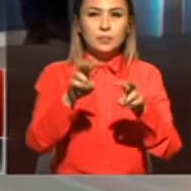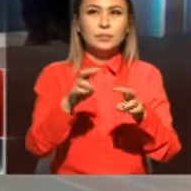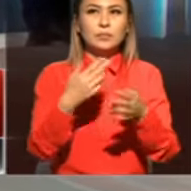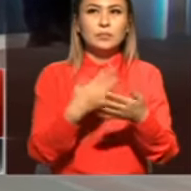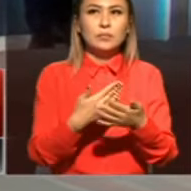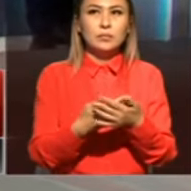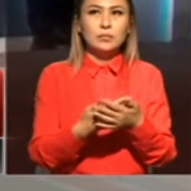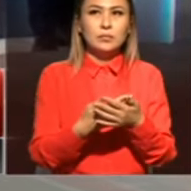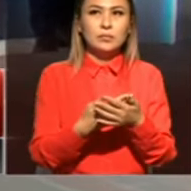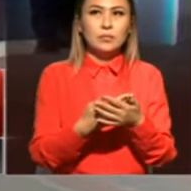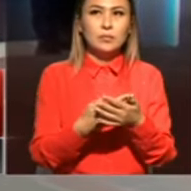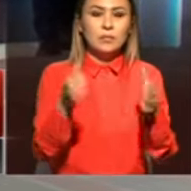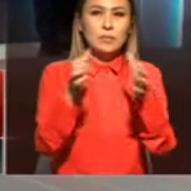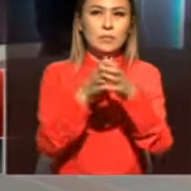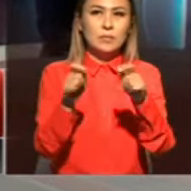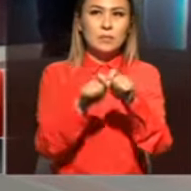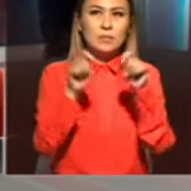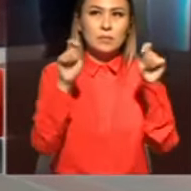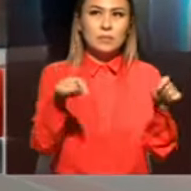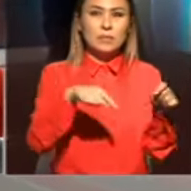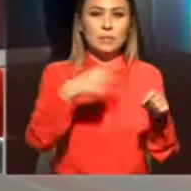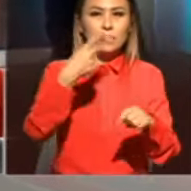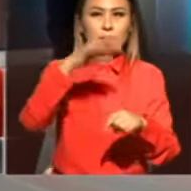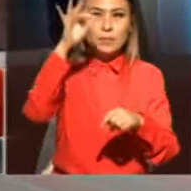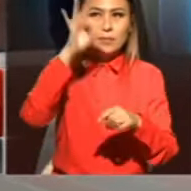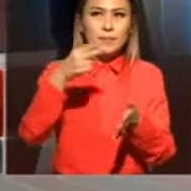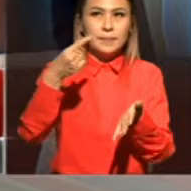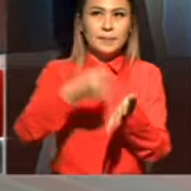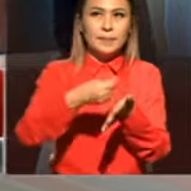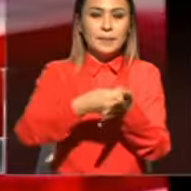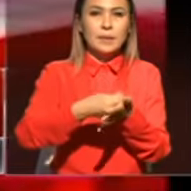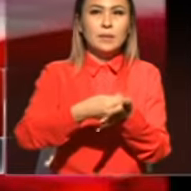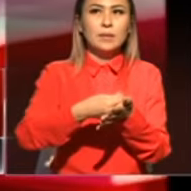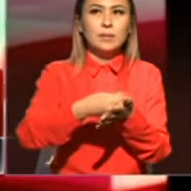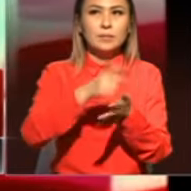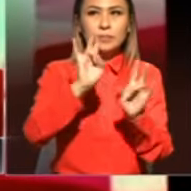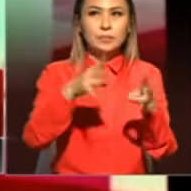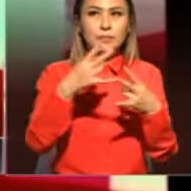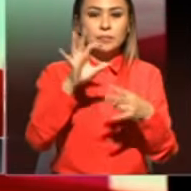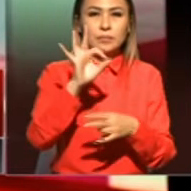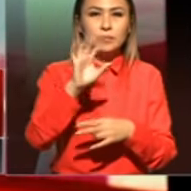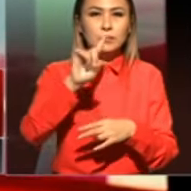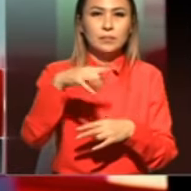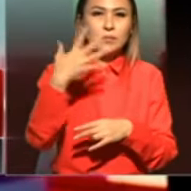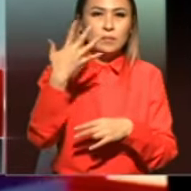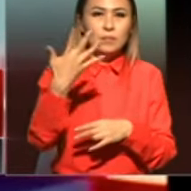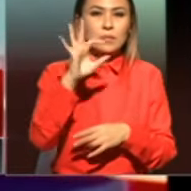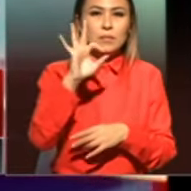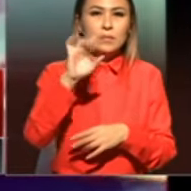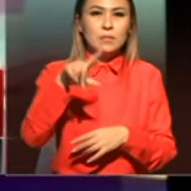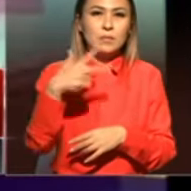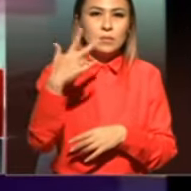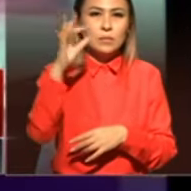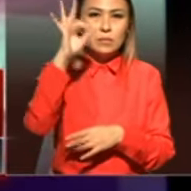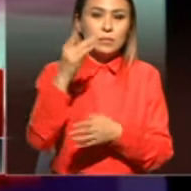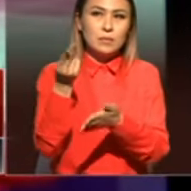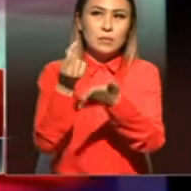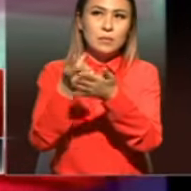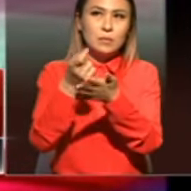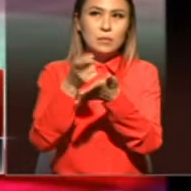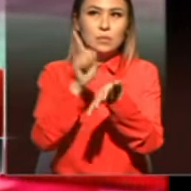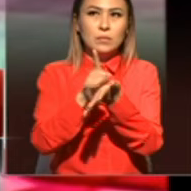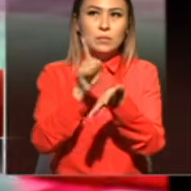аралдарынан барасында бір компания ашып қоясың. Мына жақта 20% салық төлемейсің, ана жаққа барасында 0.15, 0.13 деген сияқты салық төлейсің. Сен ақшаның